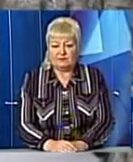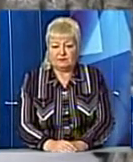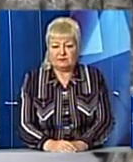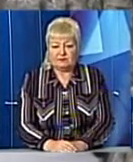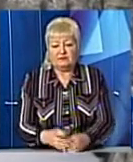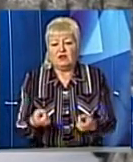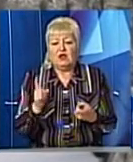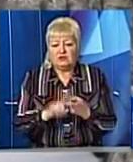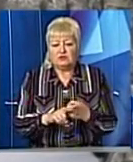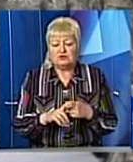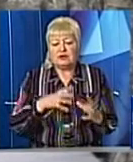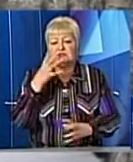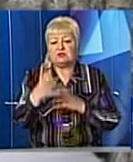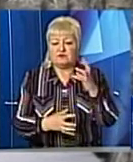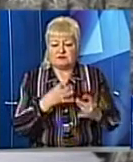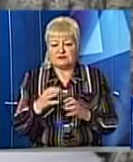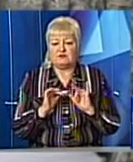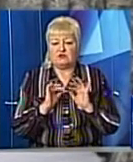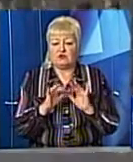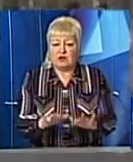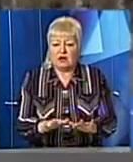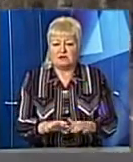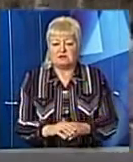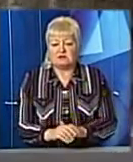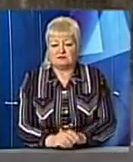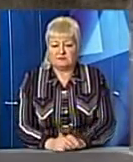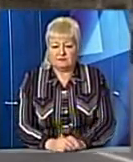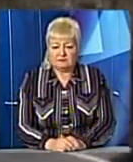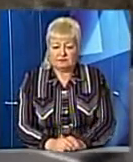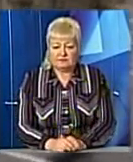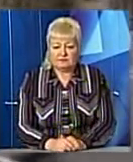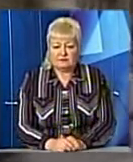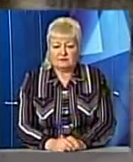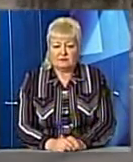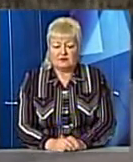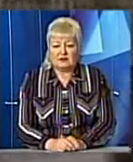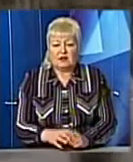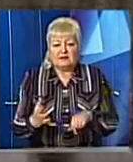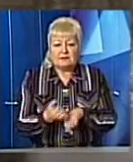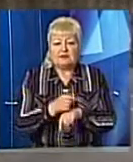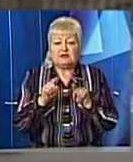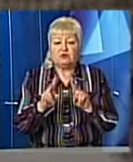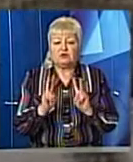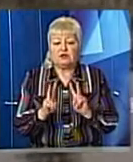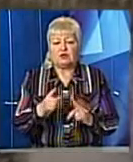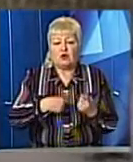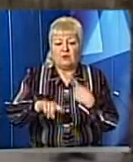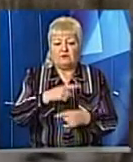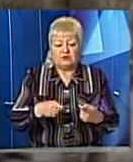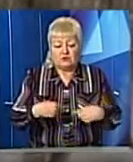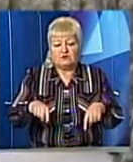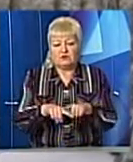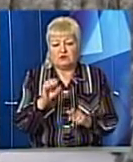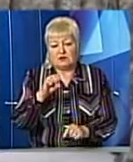Долучаємося до всесвітньої акції 22 Push Up Challenge на підтримку тих, хто повернувся з зони збройного